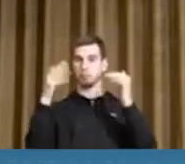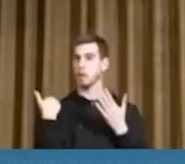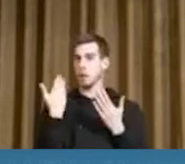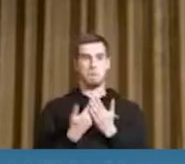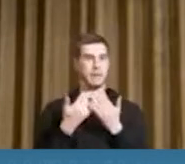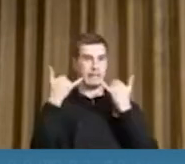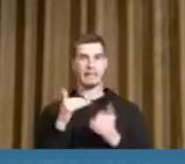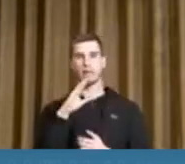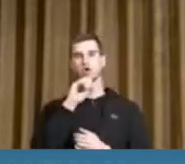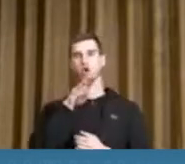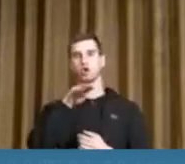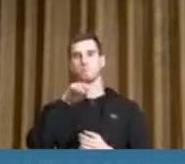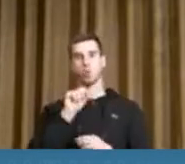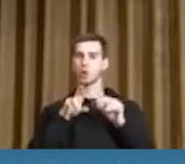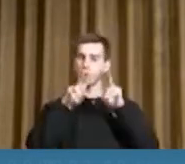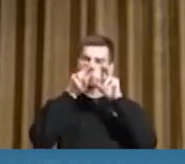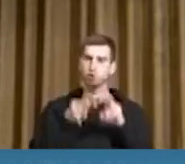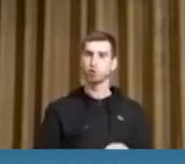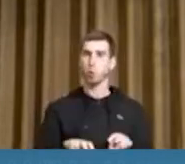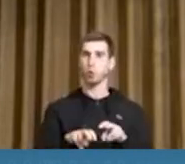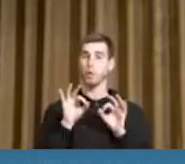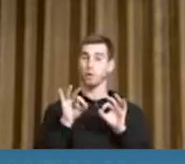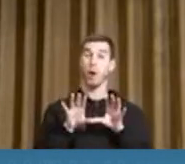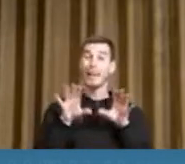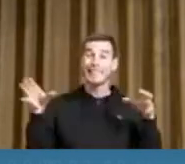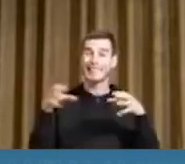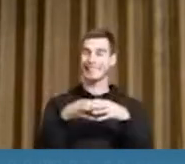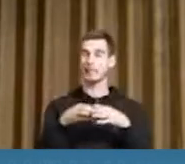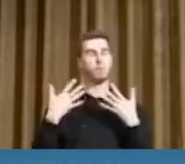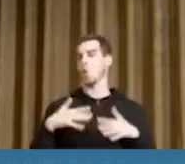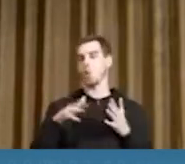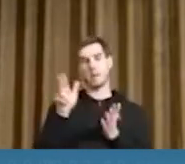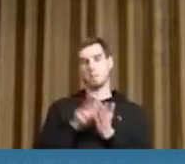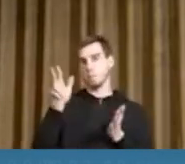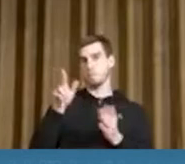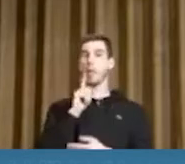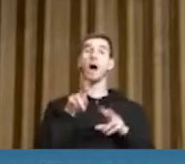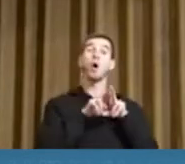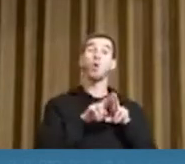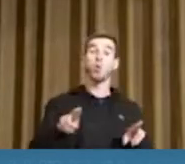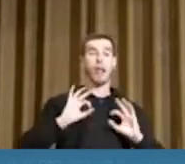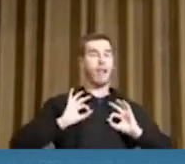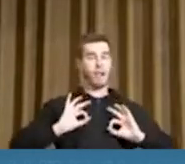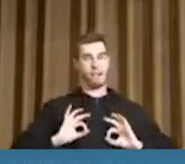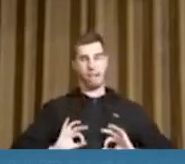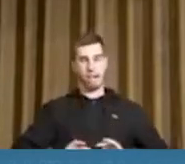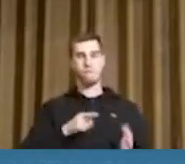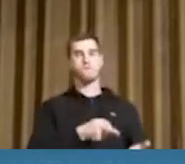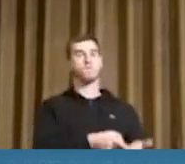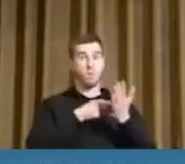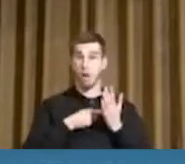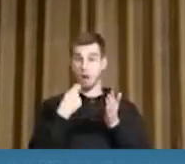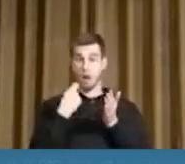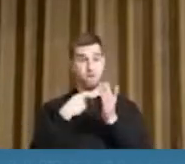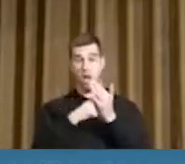die Gesamtgruppe so nicht unbedingt bestätigen. Allerdings ist ein Ruhe-EKG, man sieht es auch an den Werten, die sind ja nicht so ganz